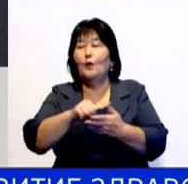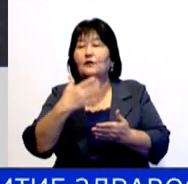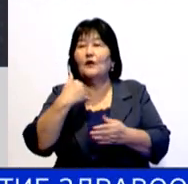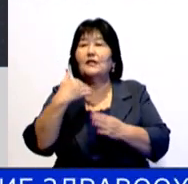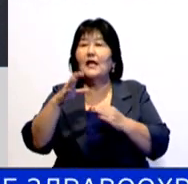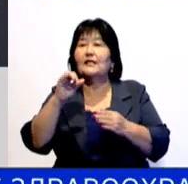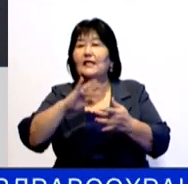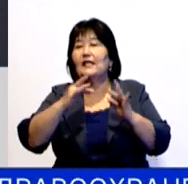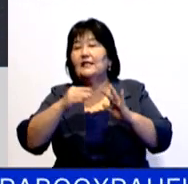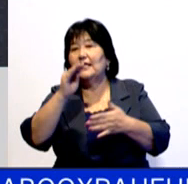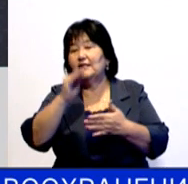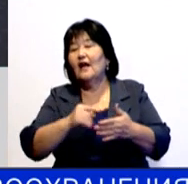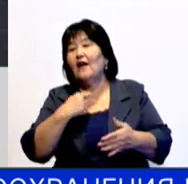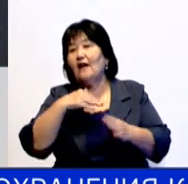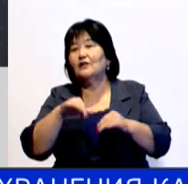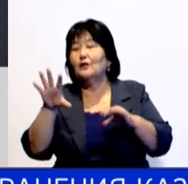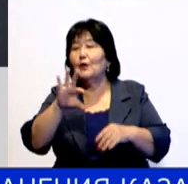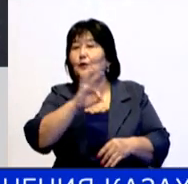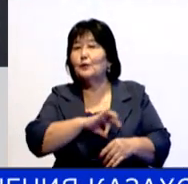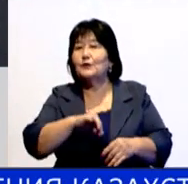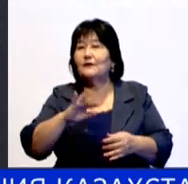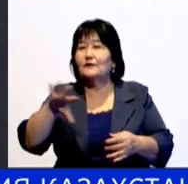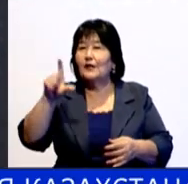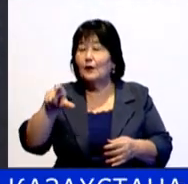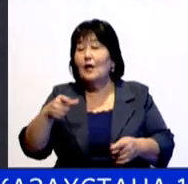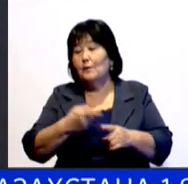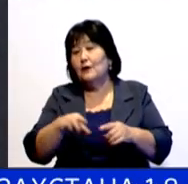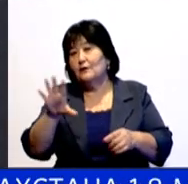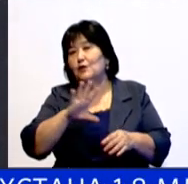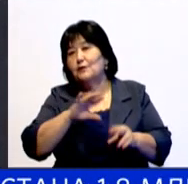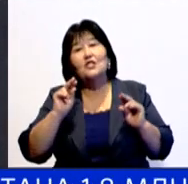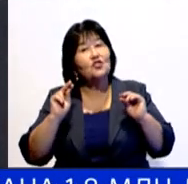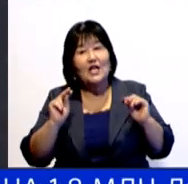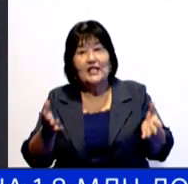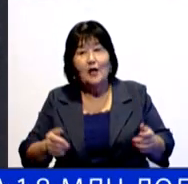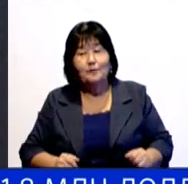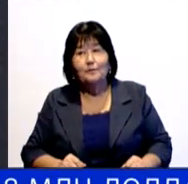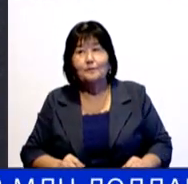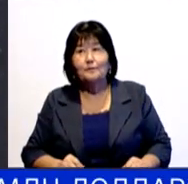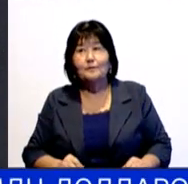материалы в социальных сетях, голосовали пользователи социальных сетей. Поэтому все было честно.